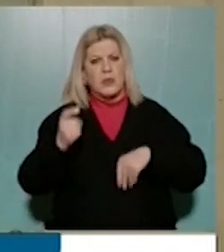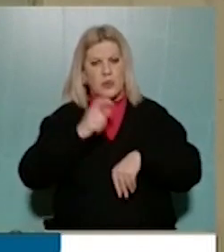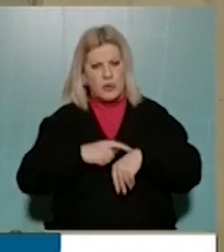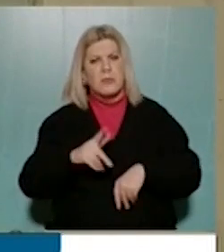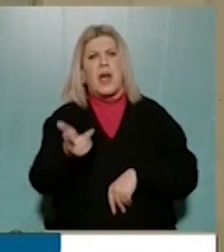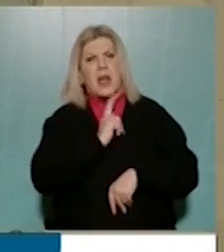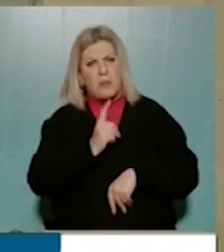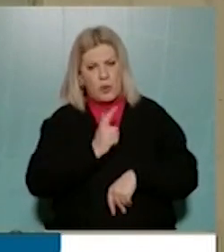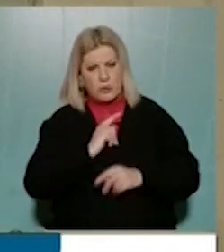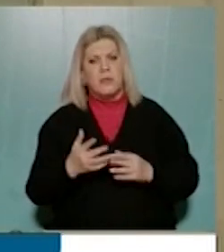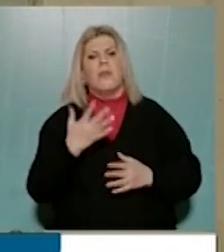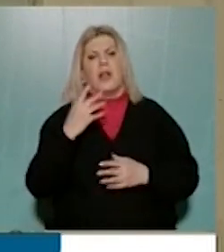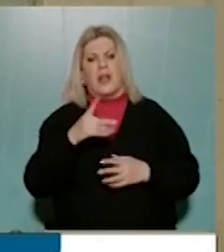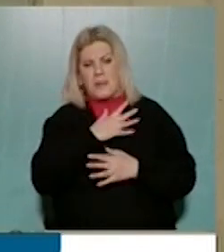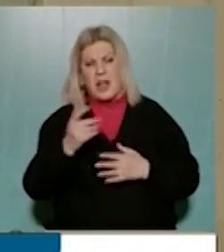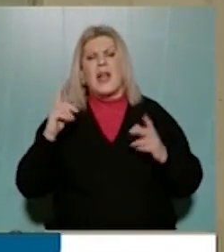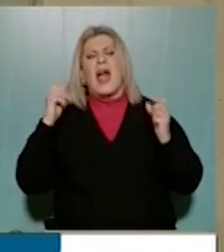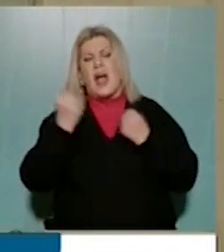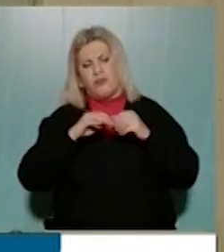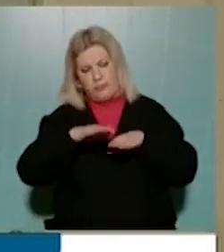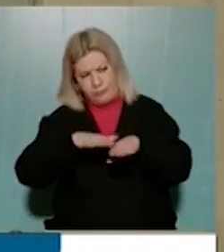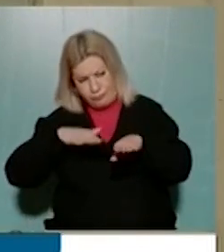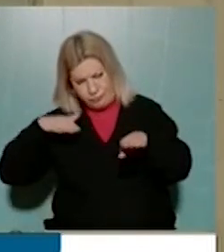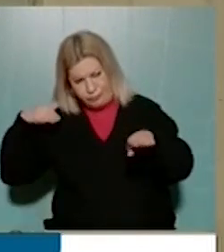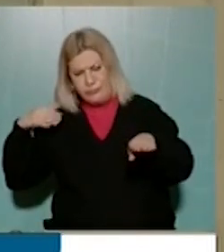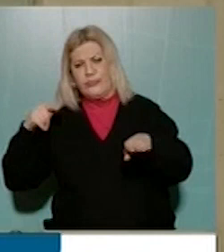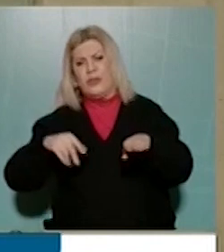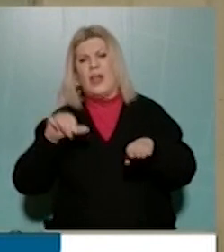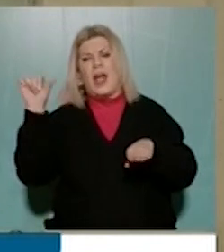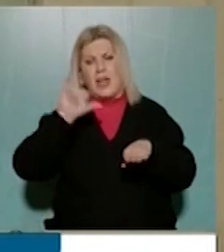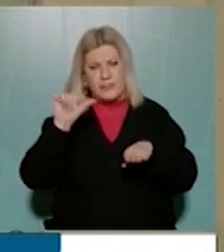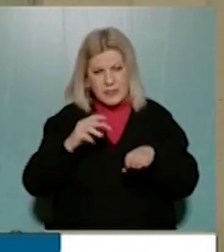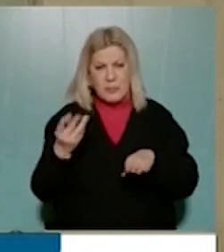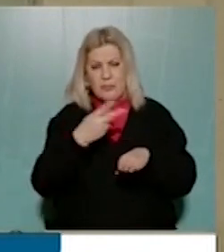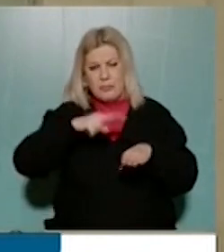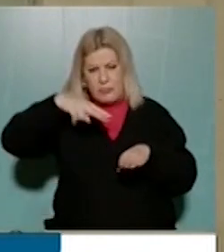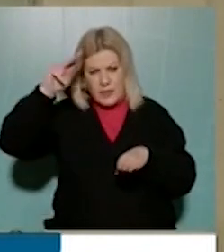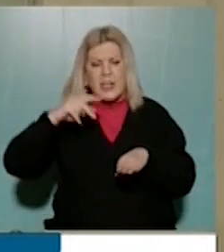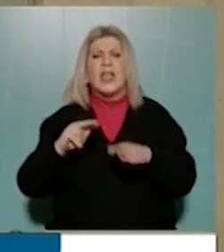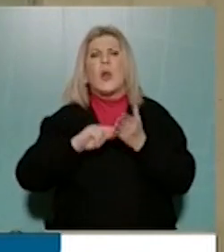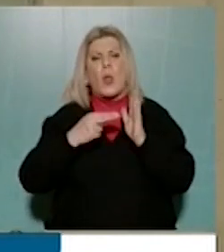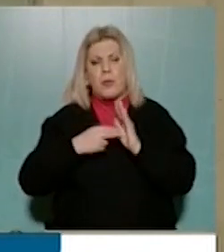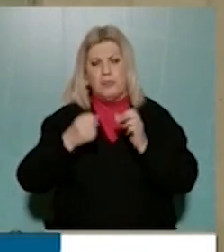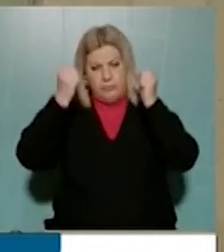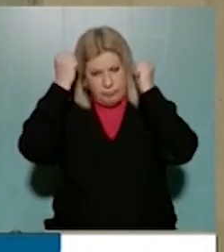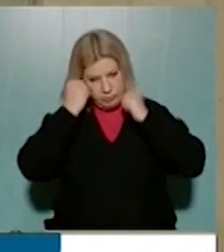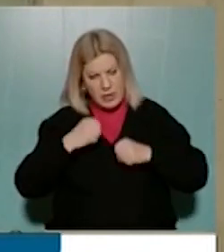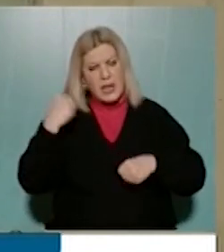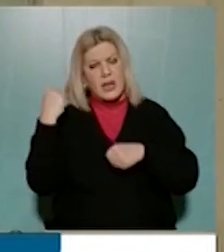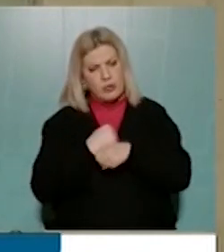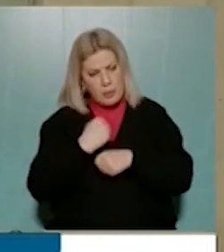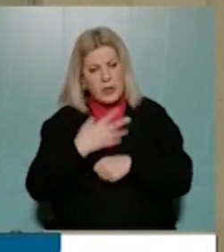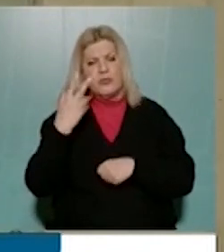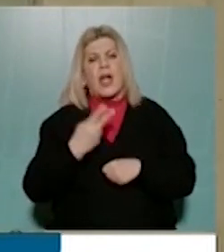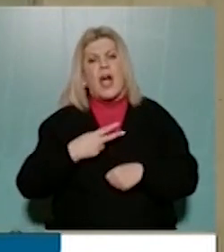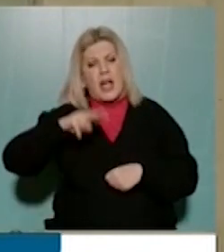παραμονής μεγάλου όγκο οχημάτων στην περιφερειακή αυξάνει την κατανάλωση των καυσίμων αυξάνει τις οικονομικές επιπτώσεις στους εργαζόμενους ε